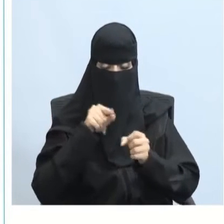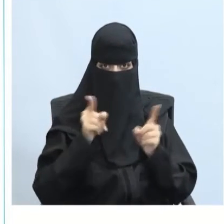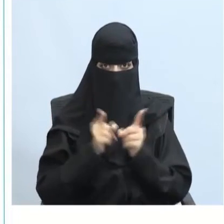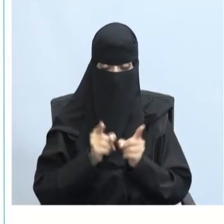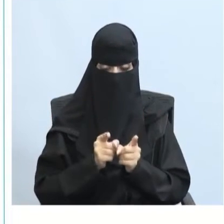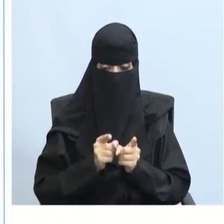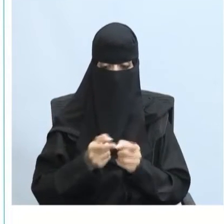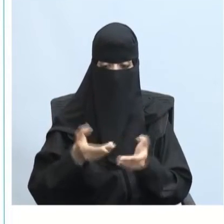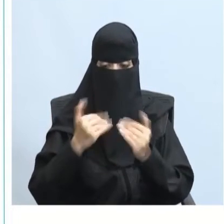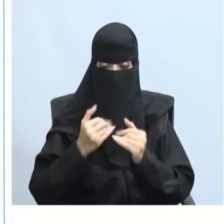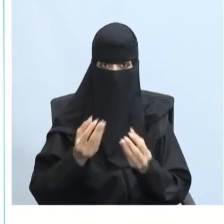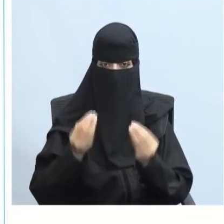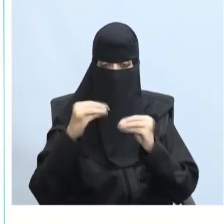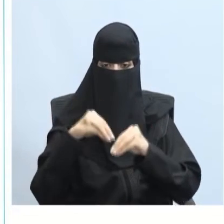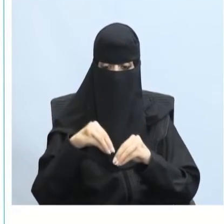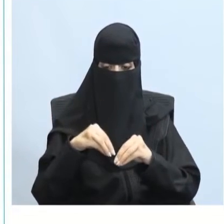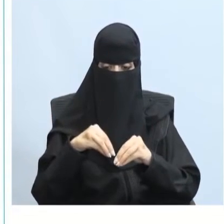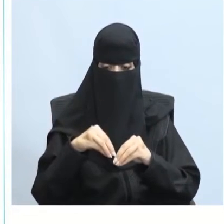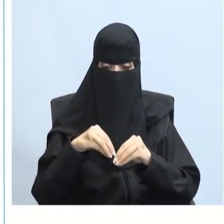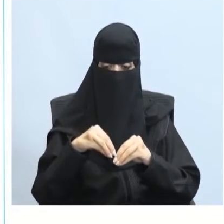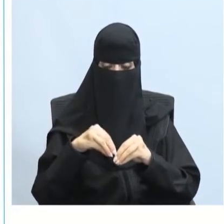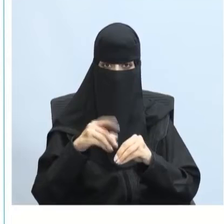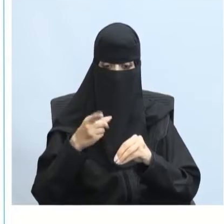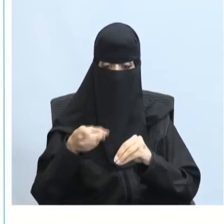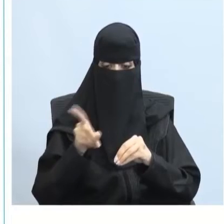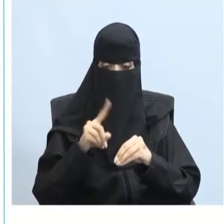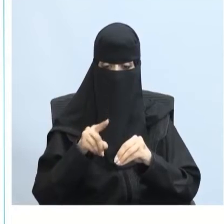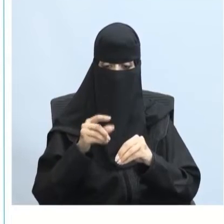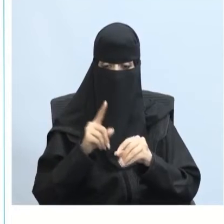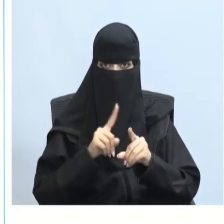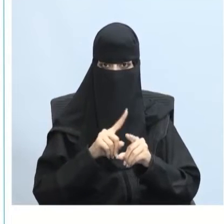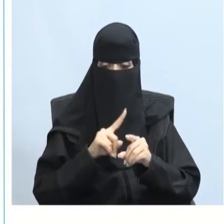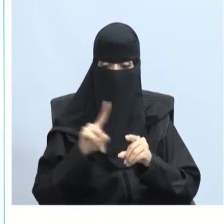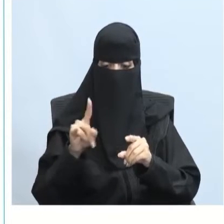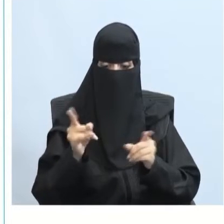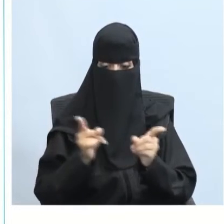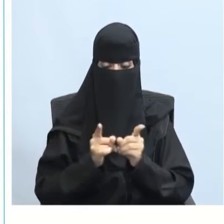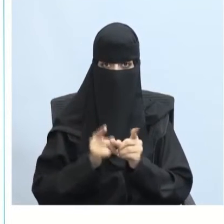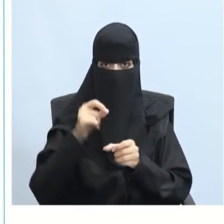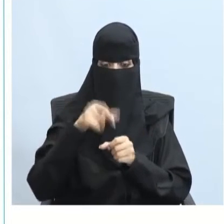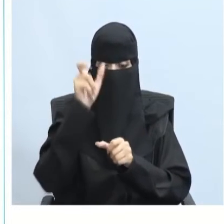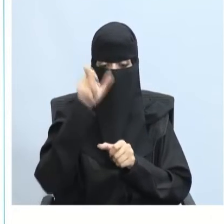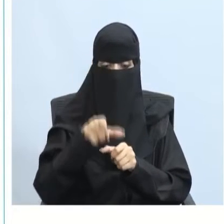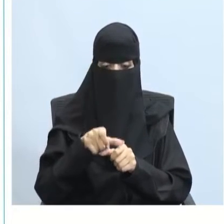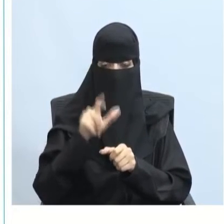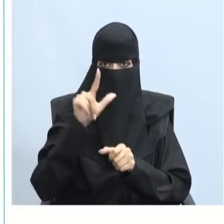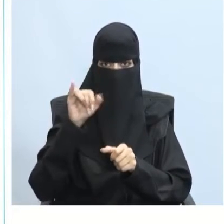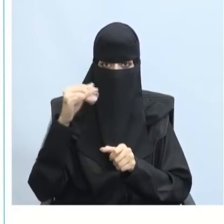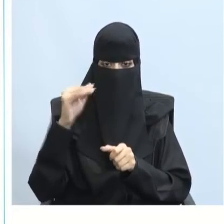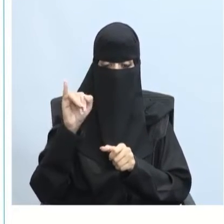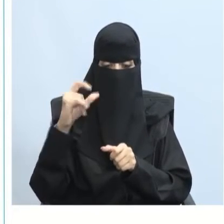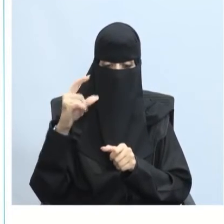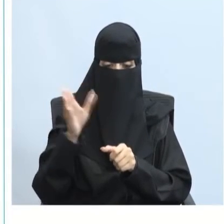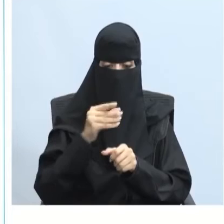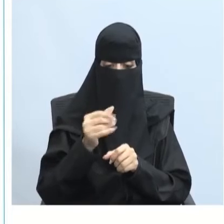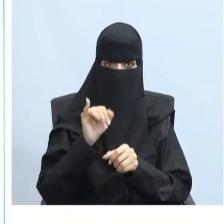المورد ريسورس شارت لمعاينه النتيجه نلاحظ الان النتيجه